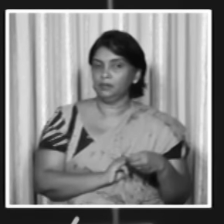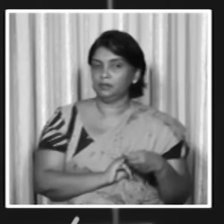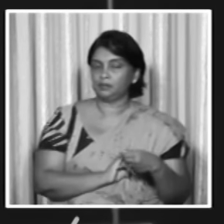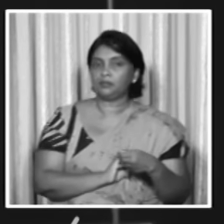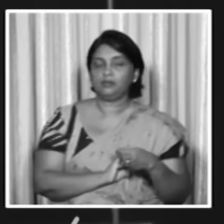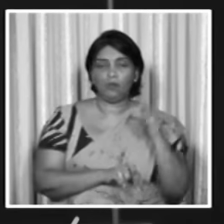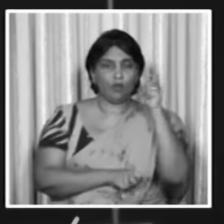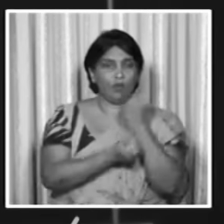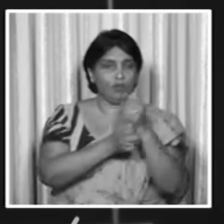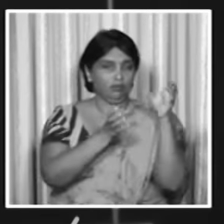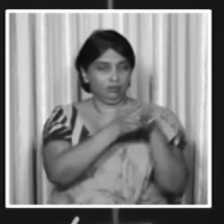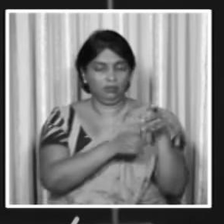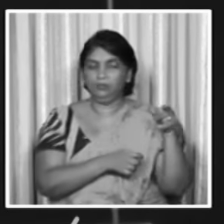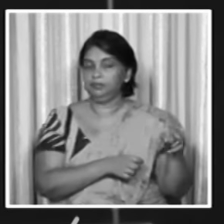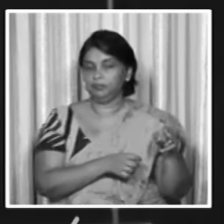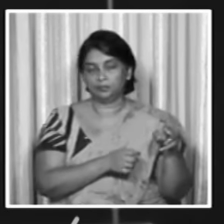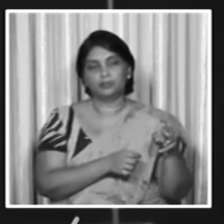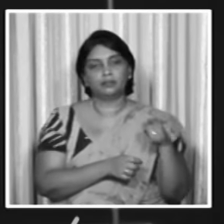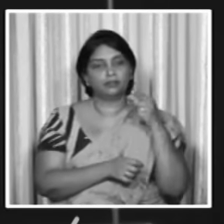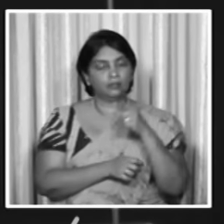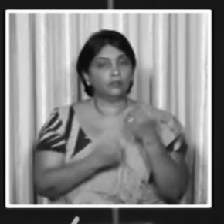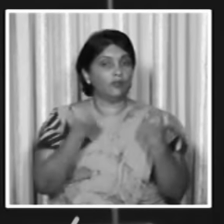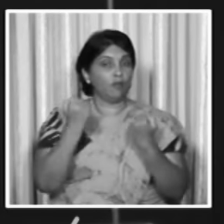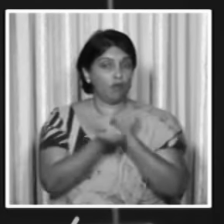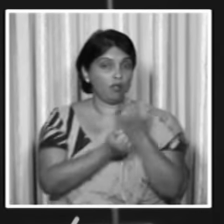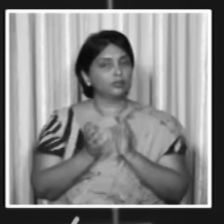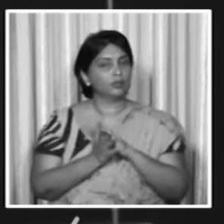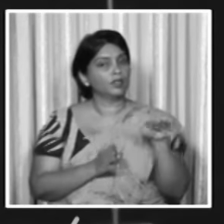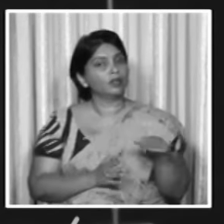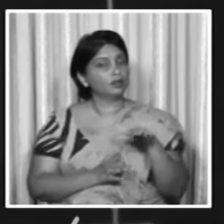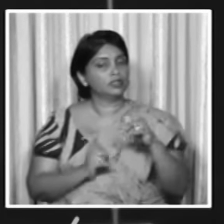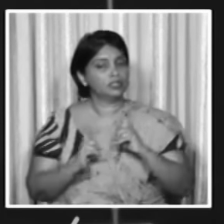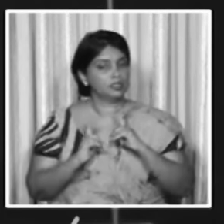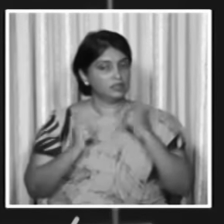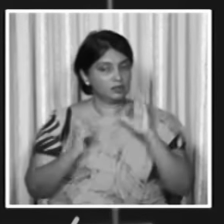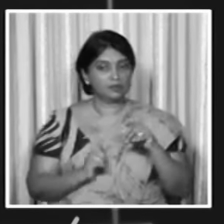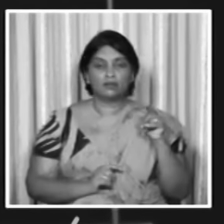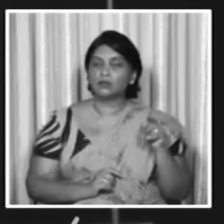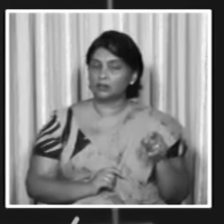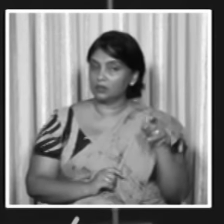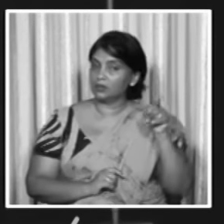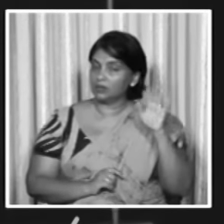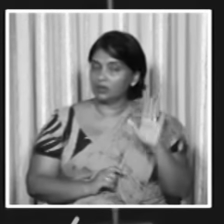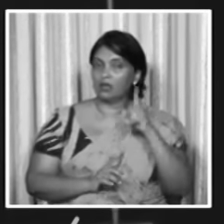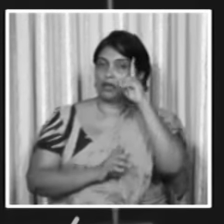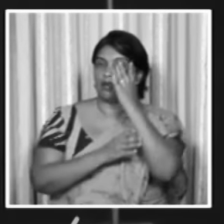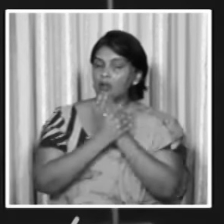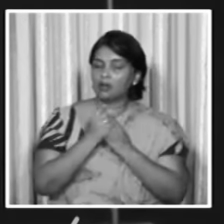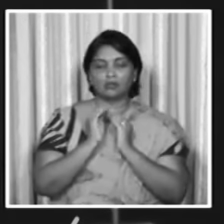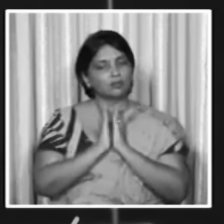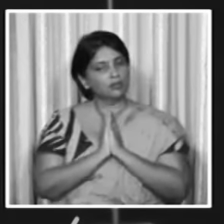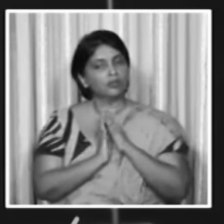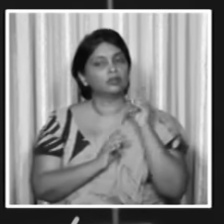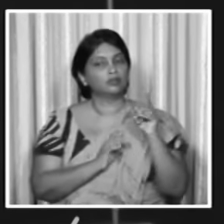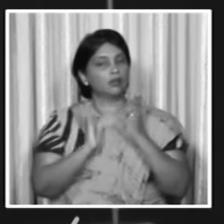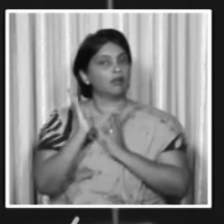கண்ணீர் புகை குண்டுகள், வாகனங்கள் ஒரு மிகப்பெரிய பயமுறுத்தலை தந்திருந்தது. எவ்வாறு ஒரு நல்லிணக்கம் பற்றி உங்களால்